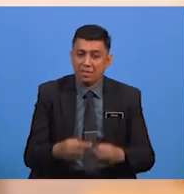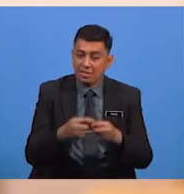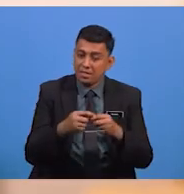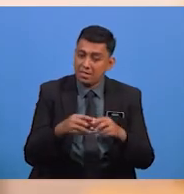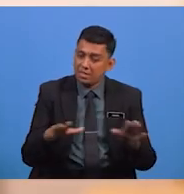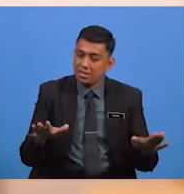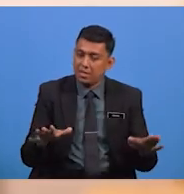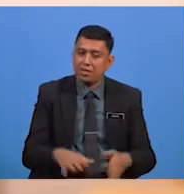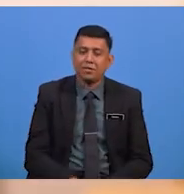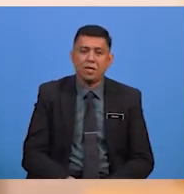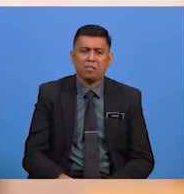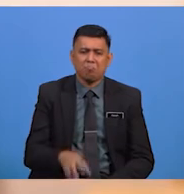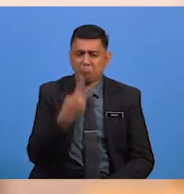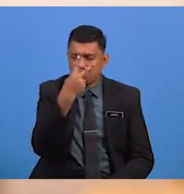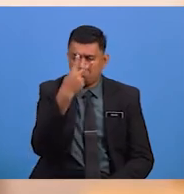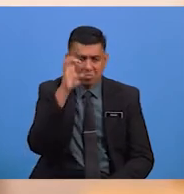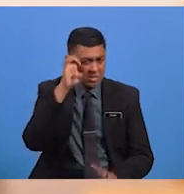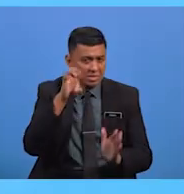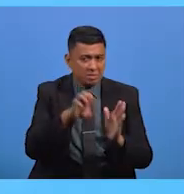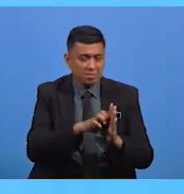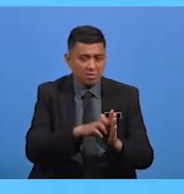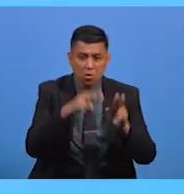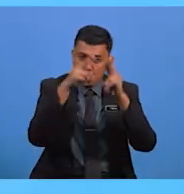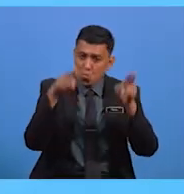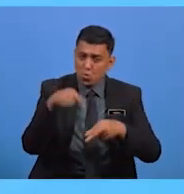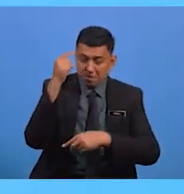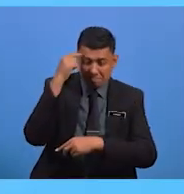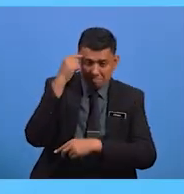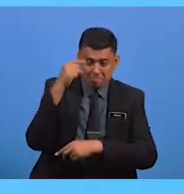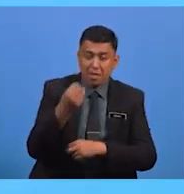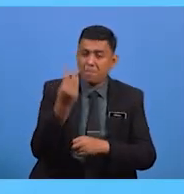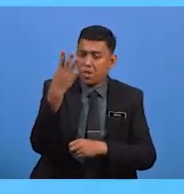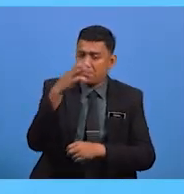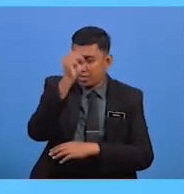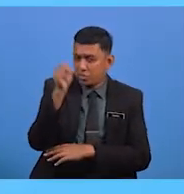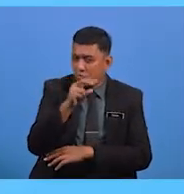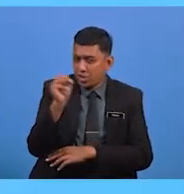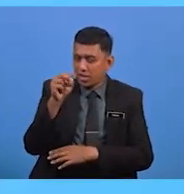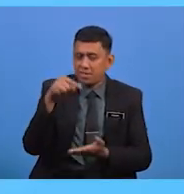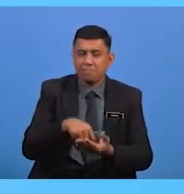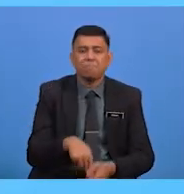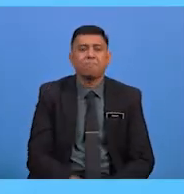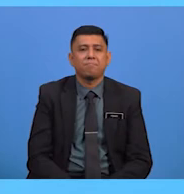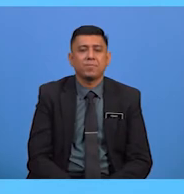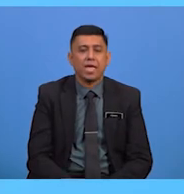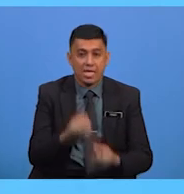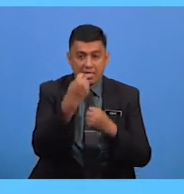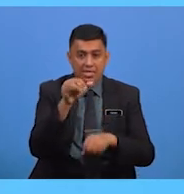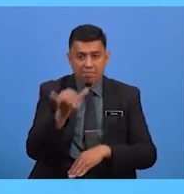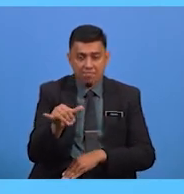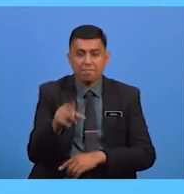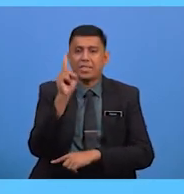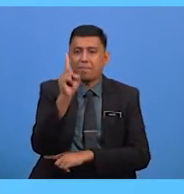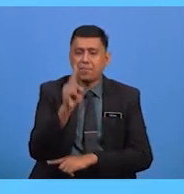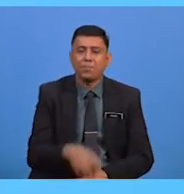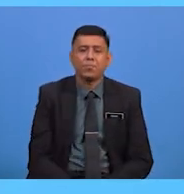Setelah kita meneroka algoritma Bubblesoft, jom uji minda murid-murid sekalian dengan beberapa soalan mudah ini. Sedia ya?